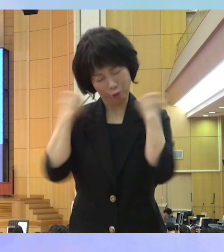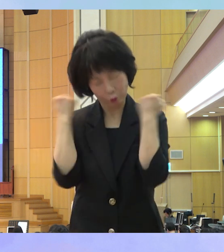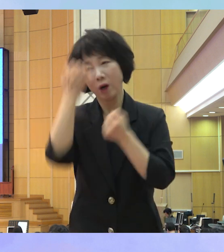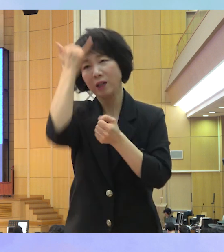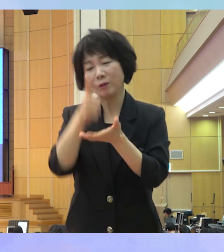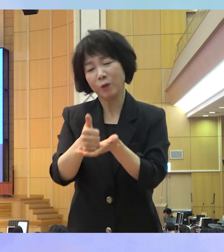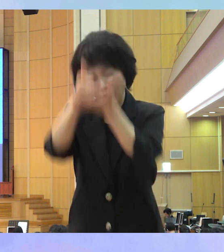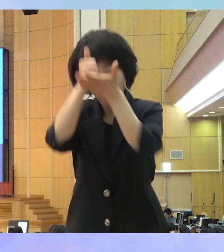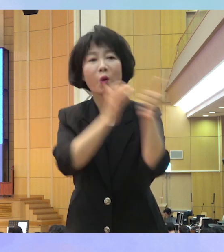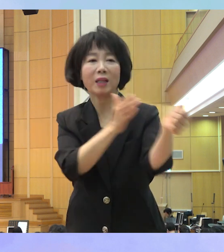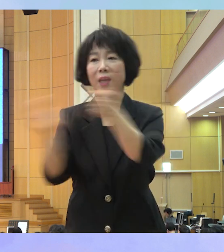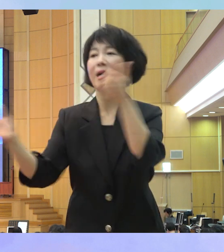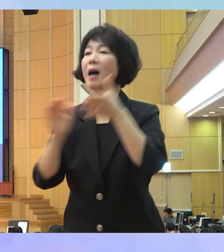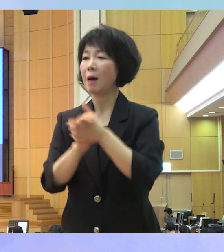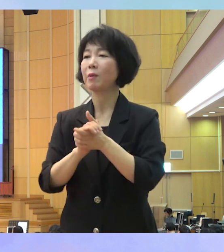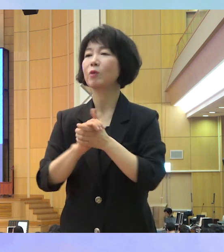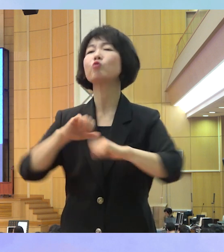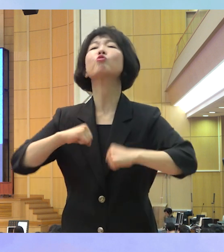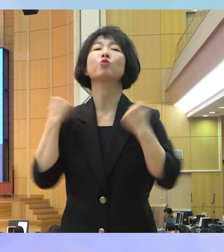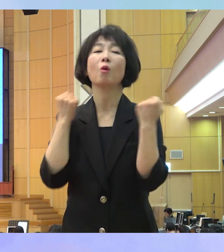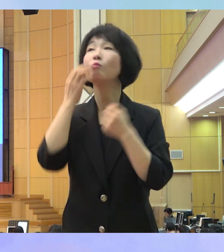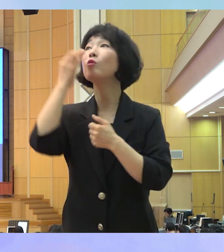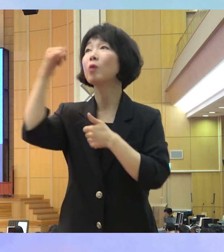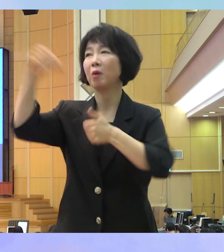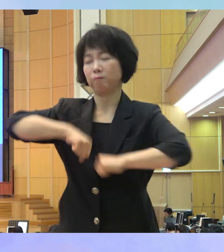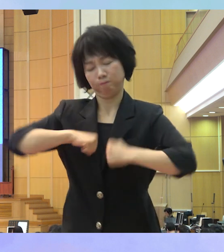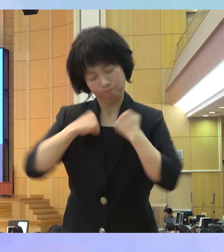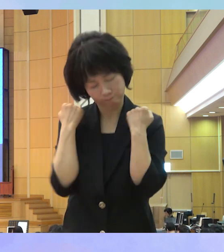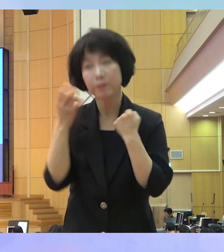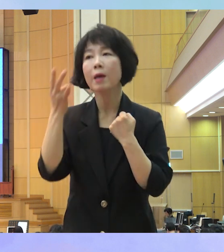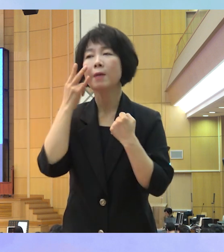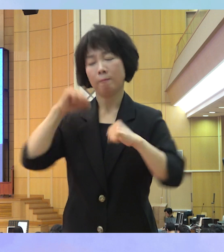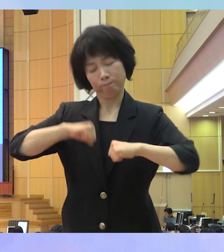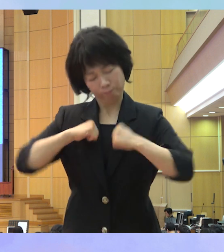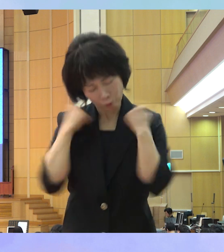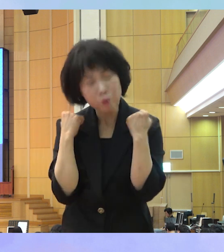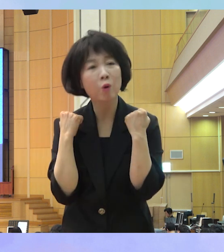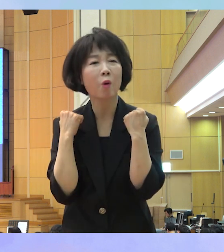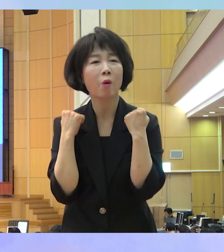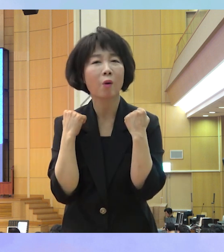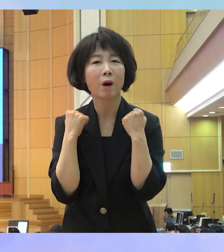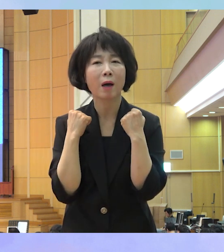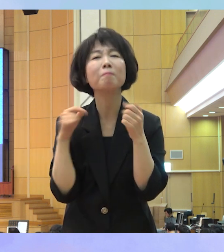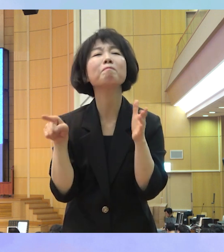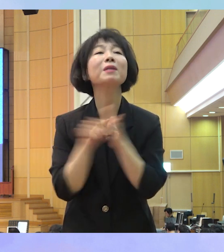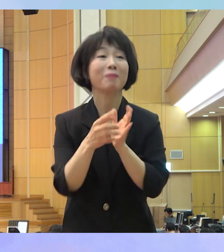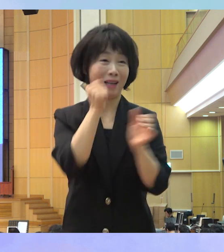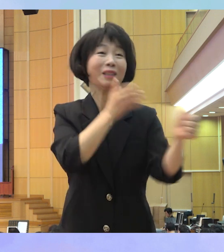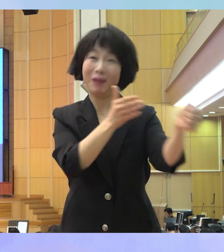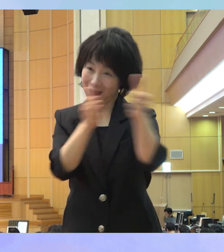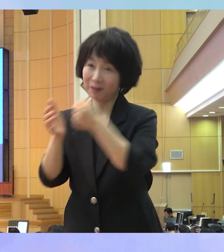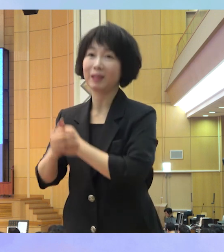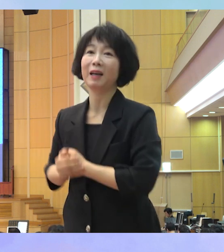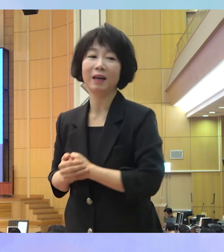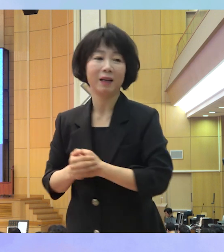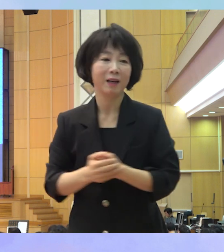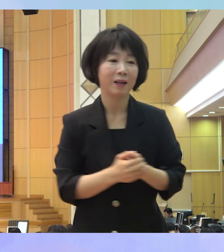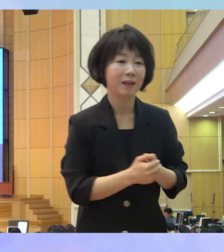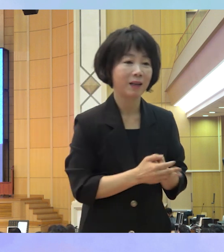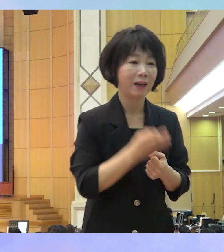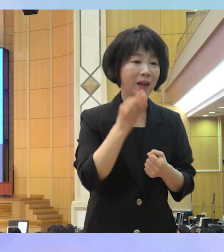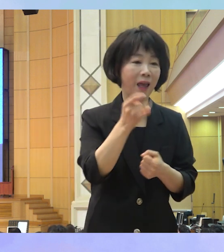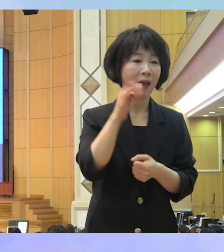효도를. 할렐루야. 부모님께는요 순종해야 돼요. 에베소서 6장 1절 보실까요? 에베소서 6장 1절, 오늘 본문